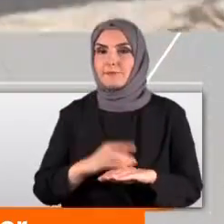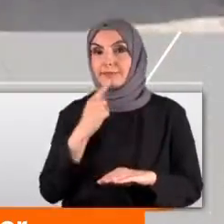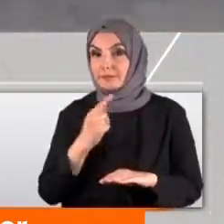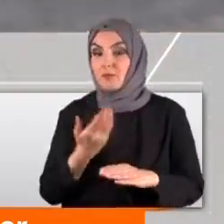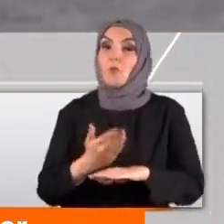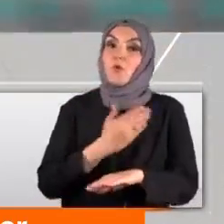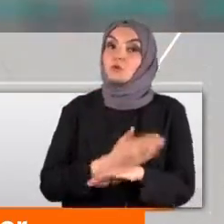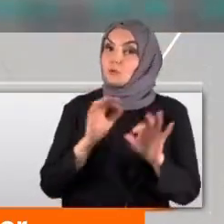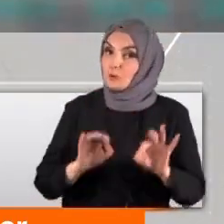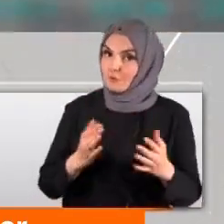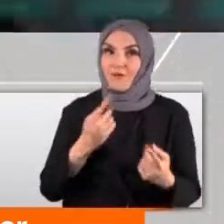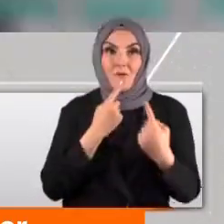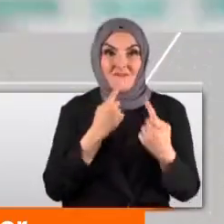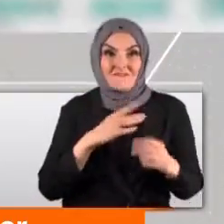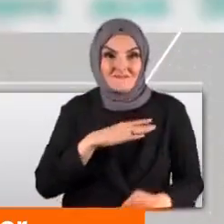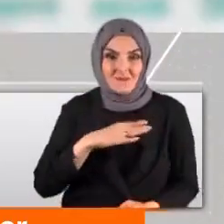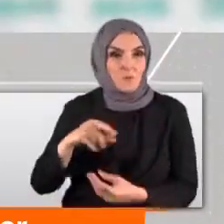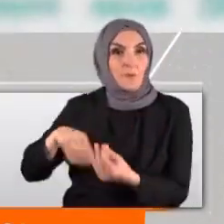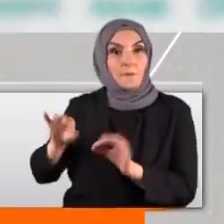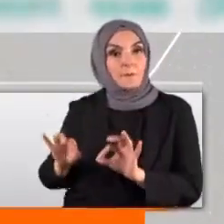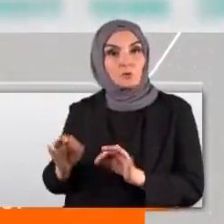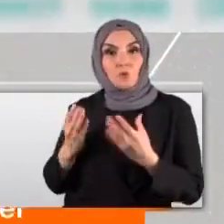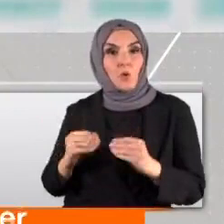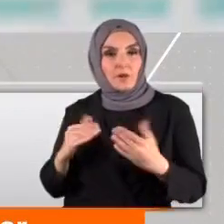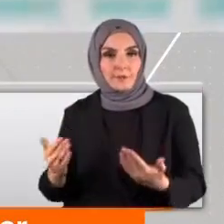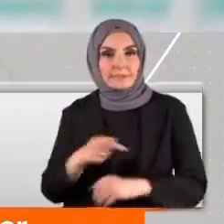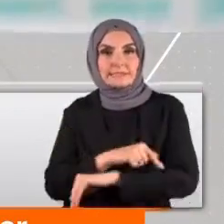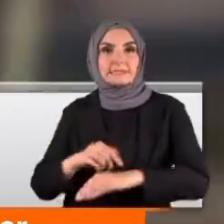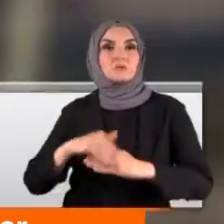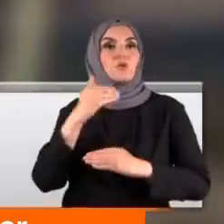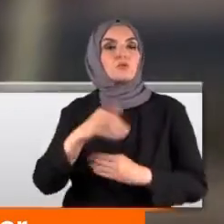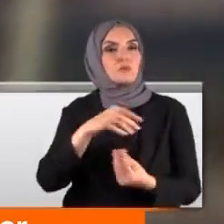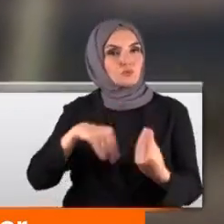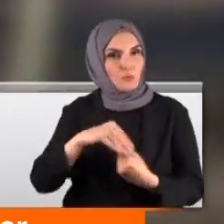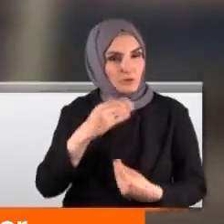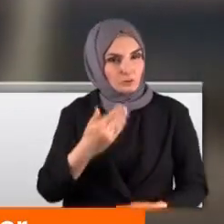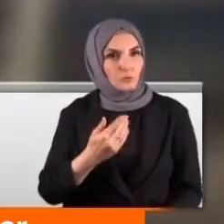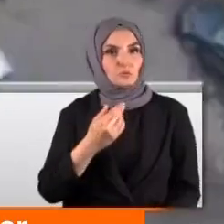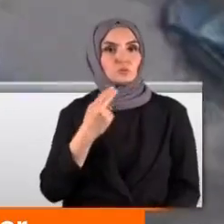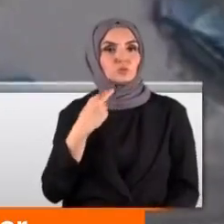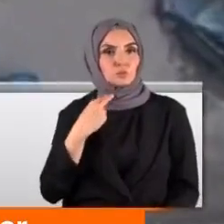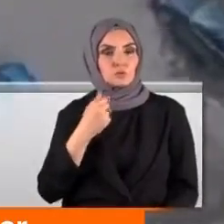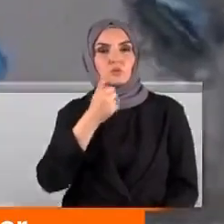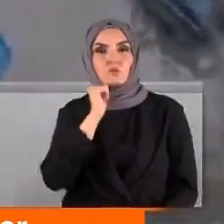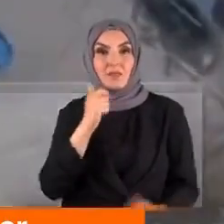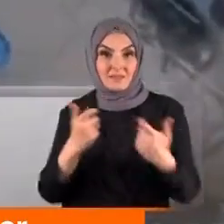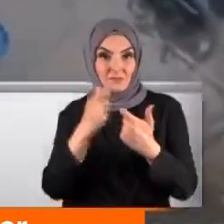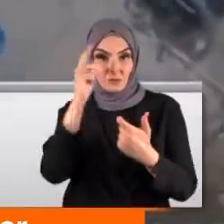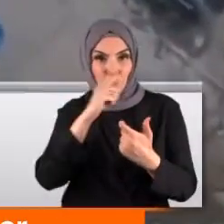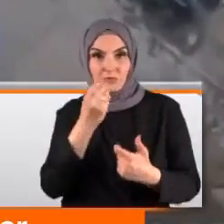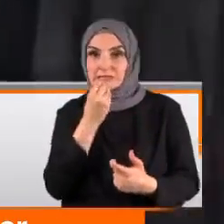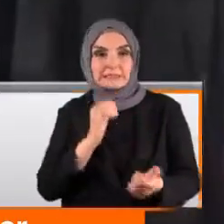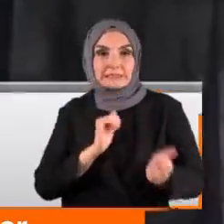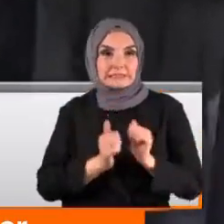başlayabilir, o süreçte başlayabilir. Yalnızca sınır ötesi operasyon değil, Rusya-Ukrayna savaşının yol açtığı enerji ve gıda krizi, İran